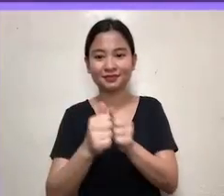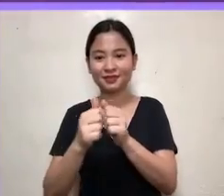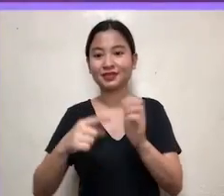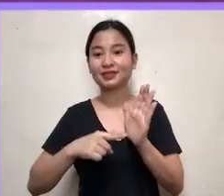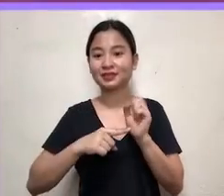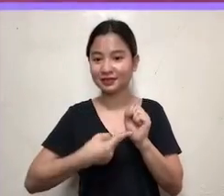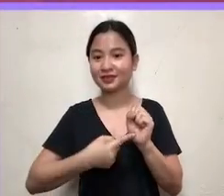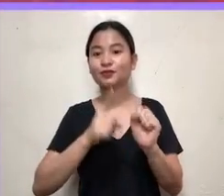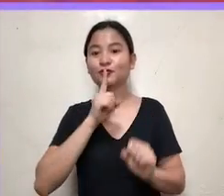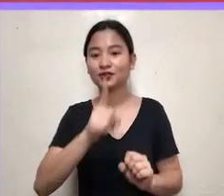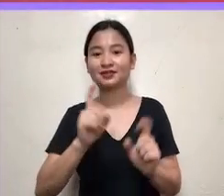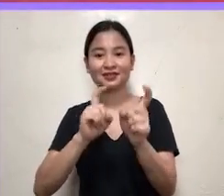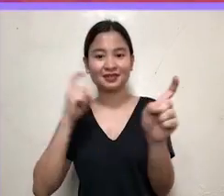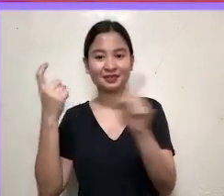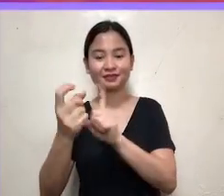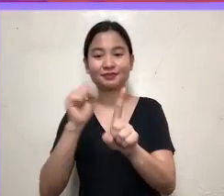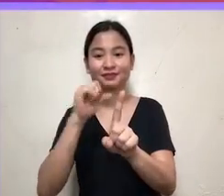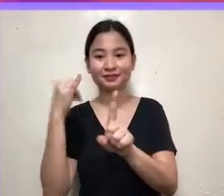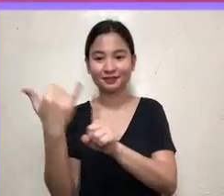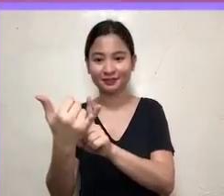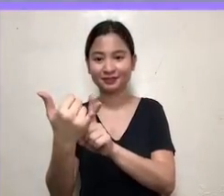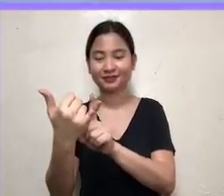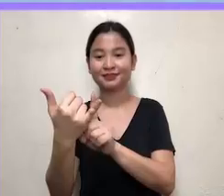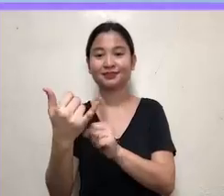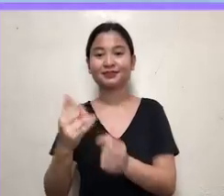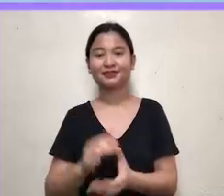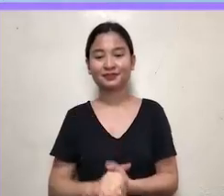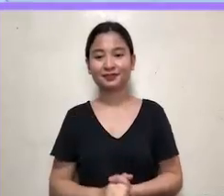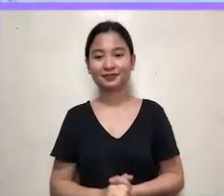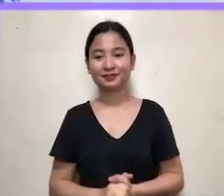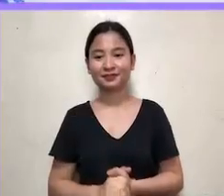mitya ng tunay na pagbabago sa lipunan.